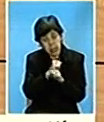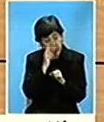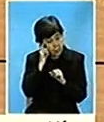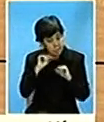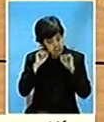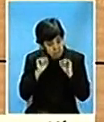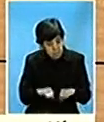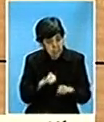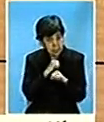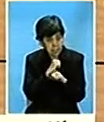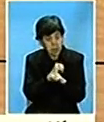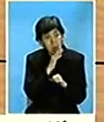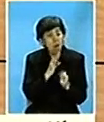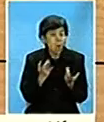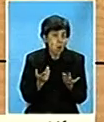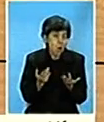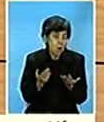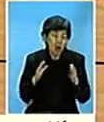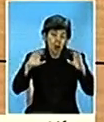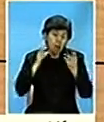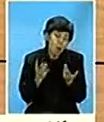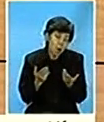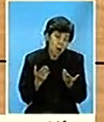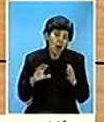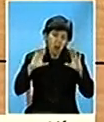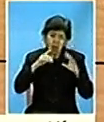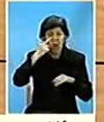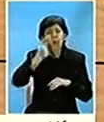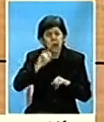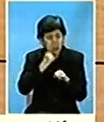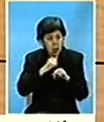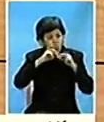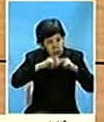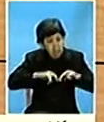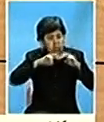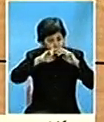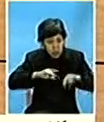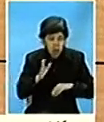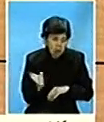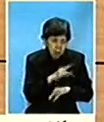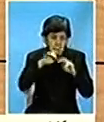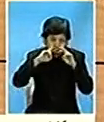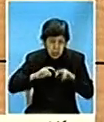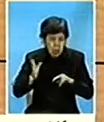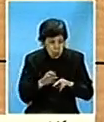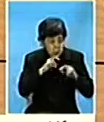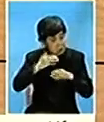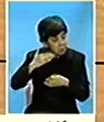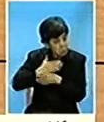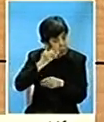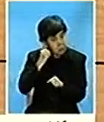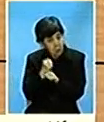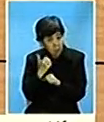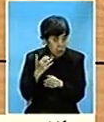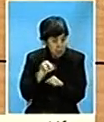ำถ้ารอไปเรื่อยๆทุกรัฐบาลจะมีการวิจัยว่าจะสร้างเขื่อนแก่งเตือเต้นดีไม่ดี